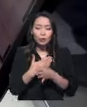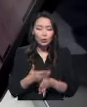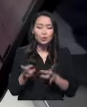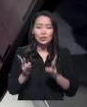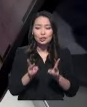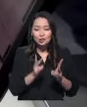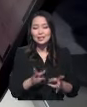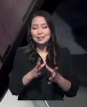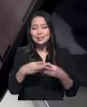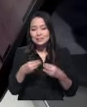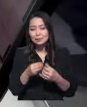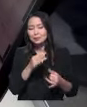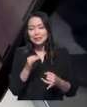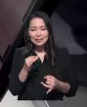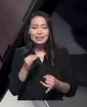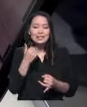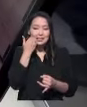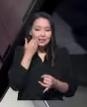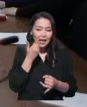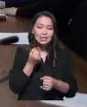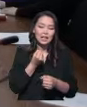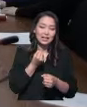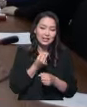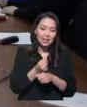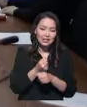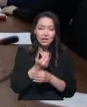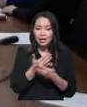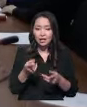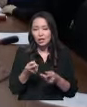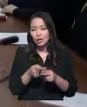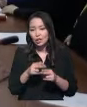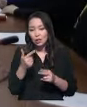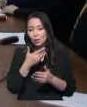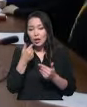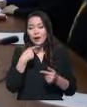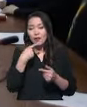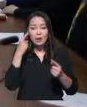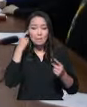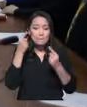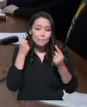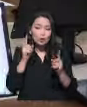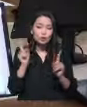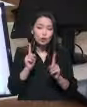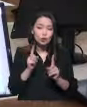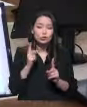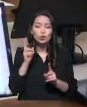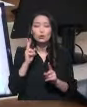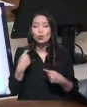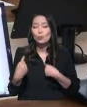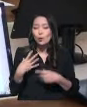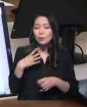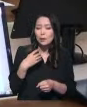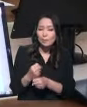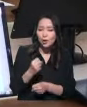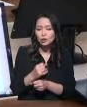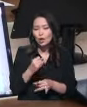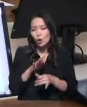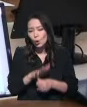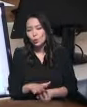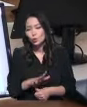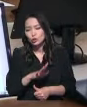и сексуального насилия. «Бьет не значит любит», говорят психологи и те, кто прошел через побои и унижения. Правозащитники